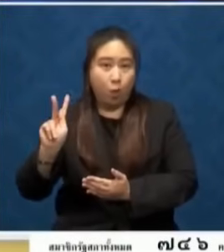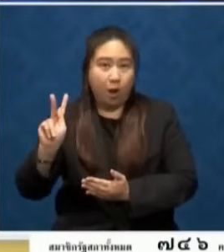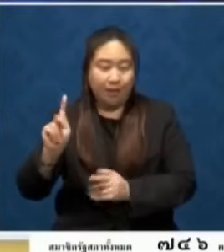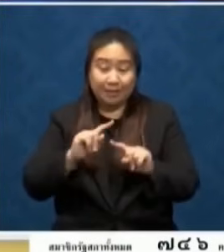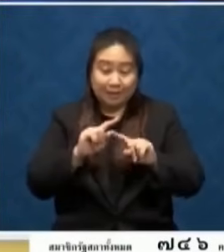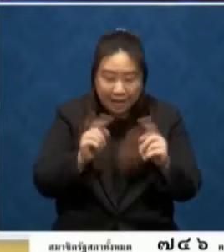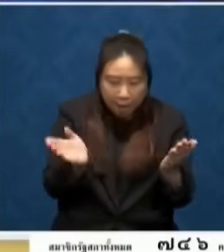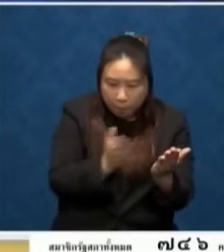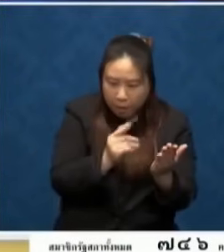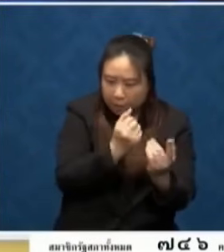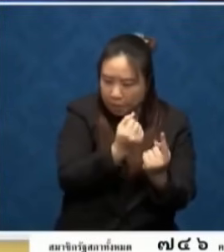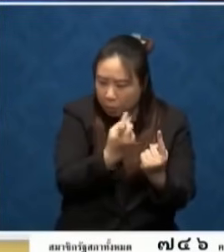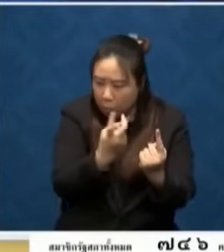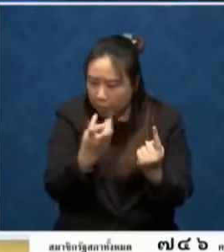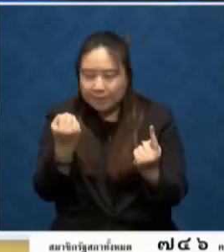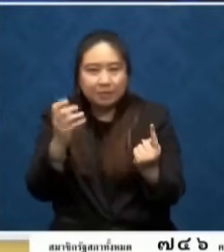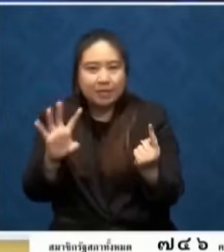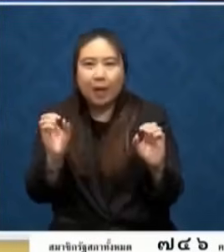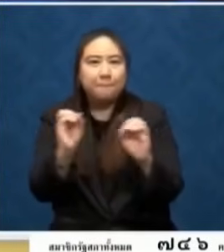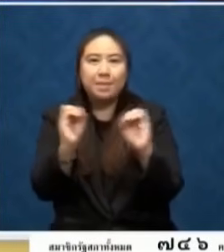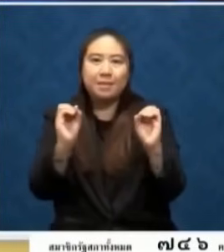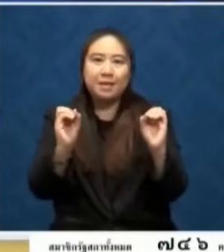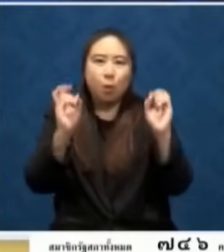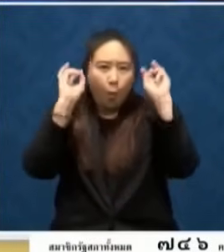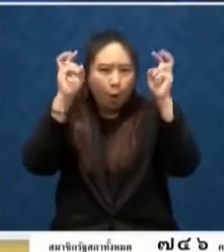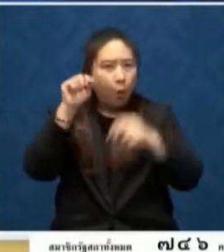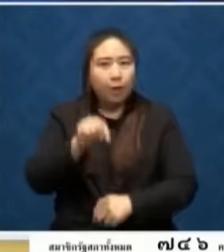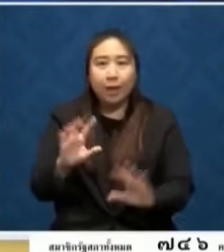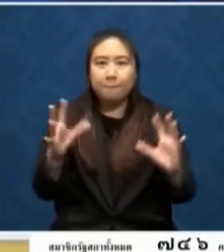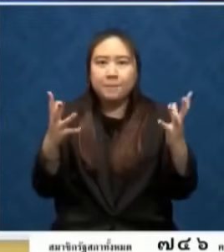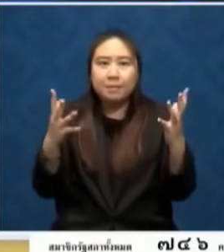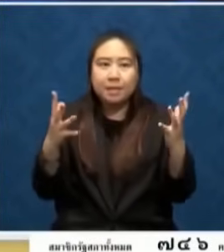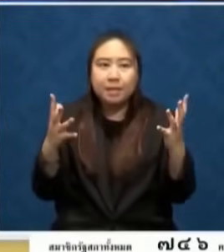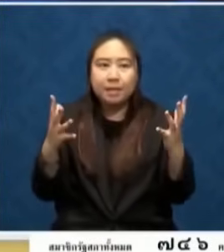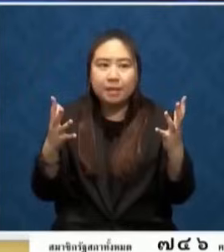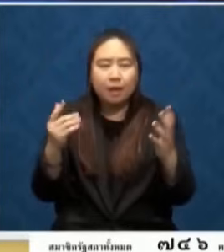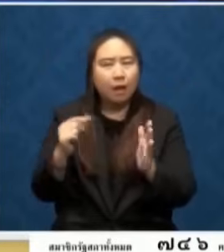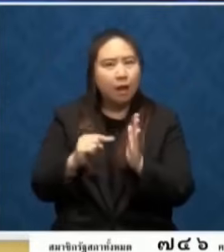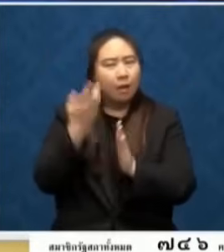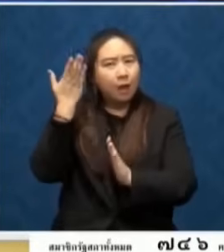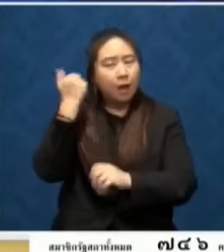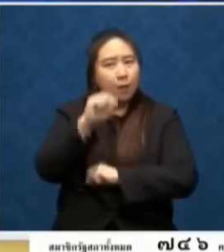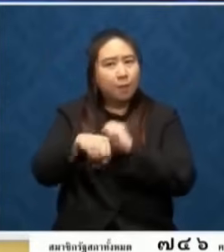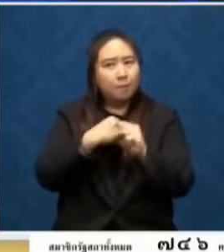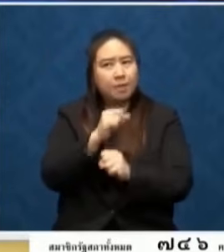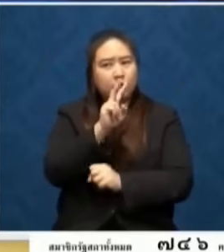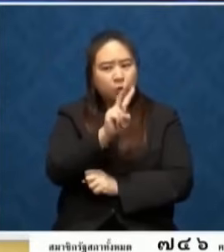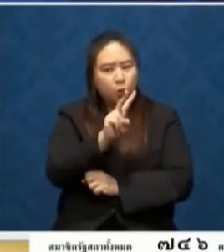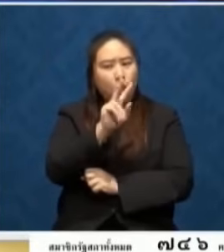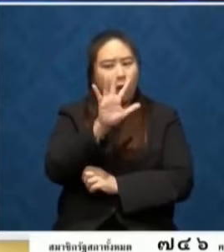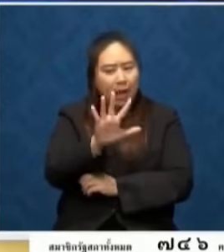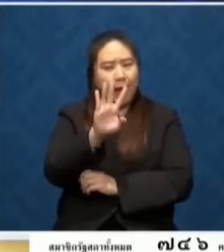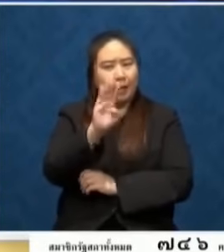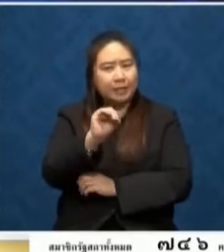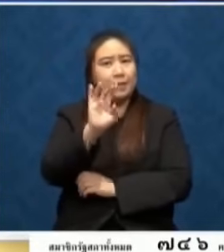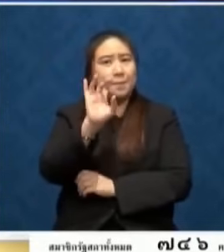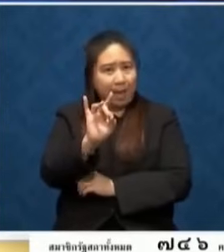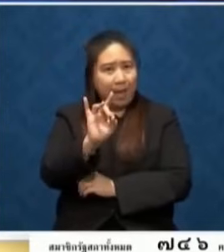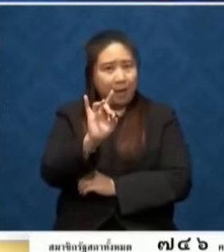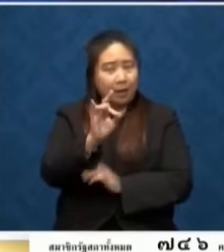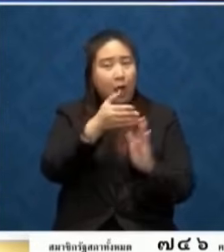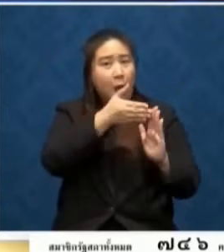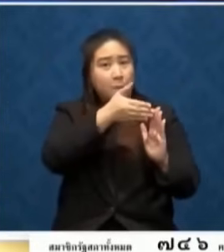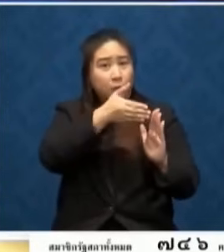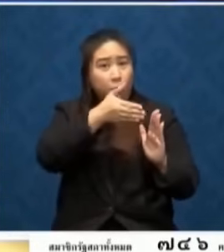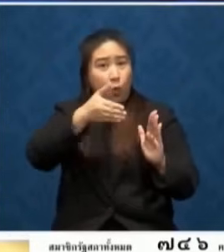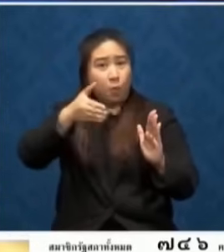ยไม่พูดถึงเรื่องนี้เลยเป็นครั้งแรกนับแต่ปี2548เป็นต้นม